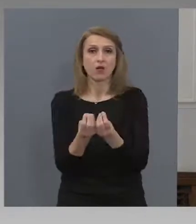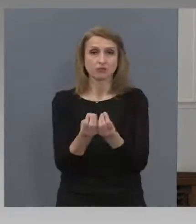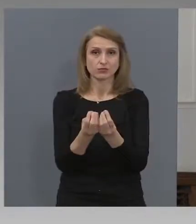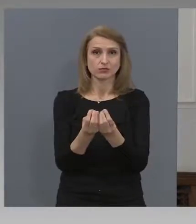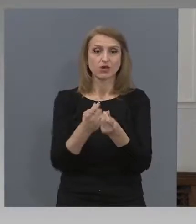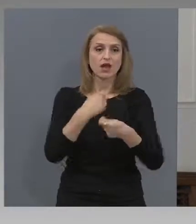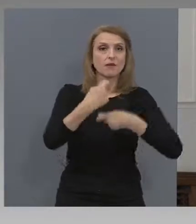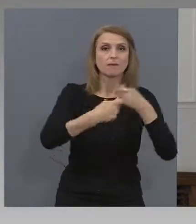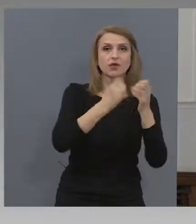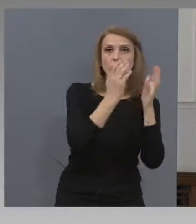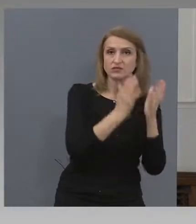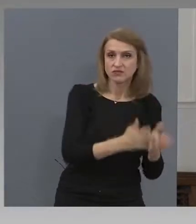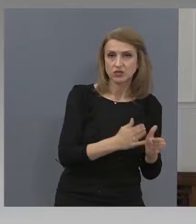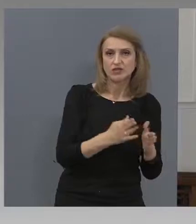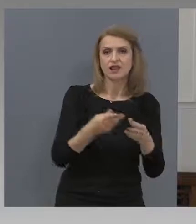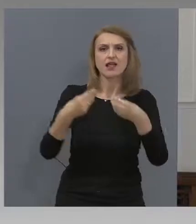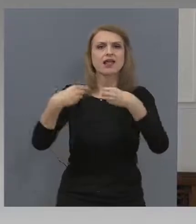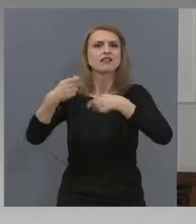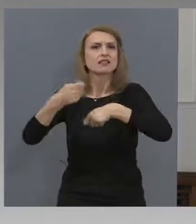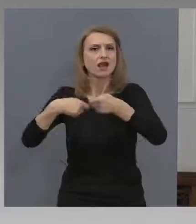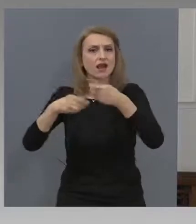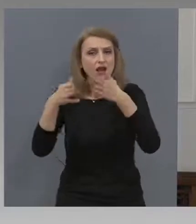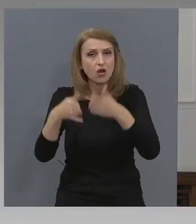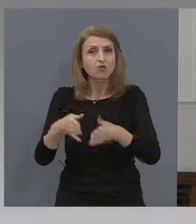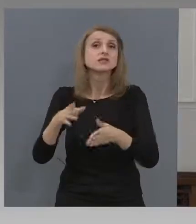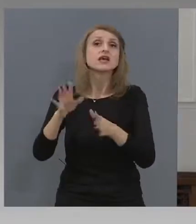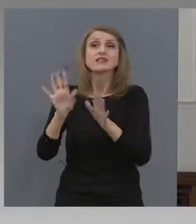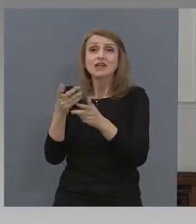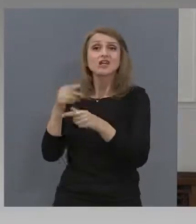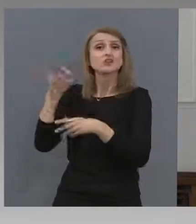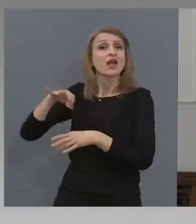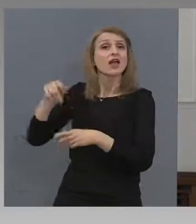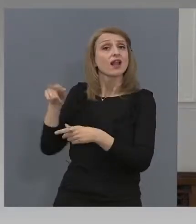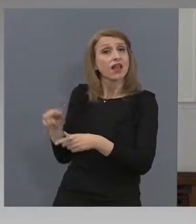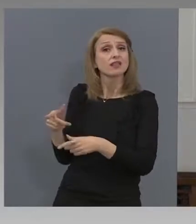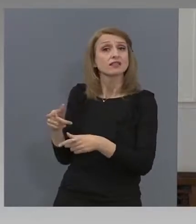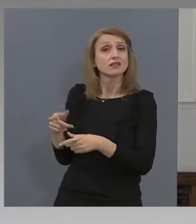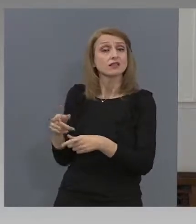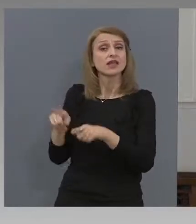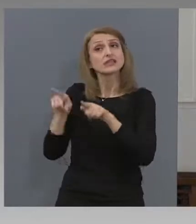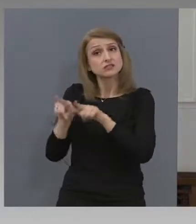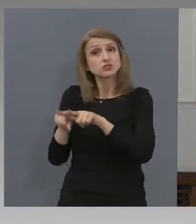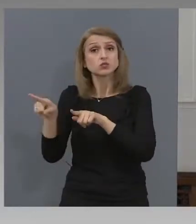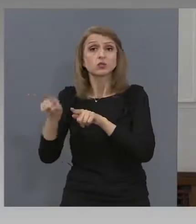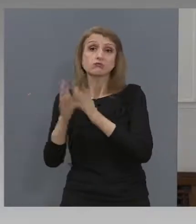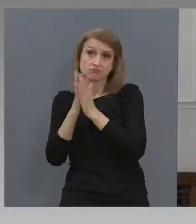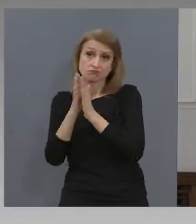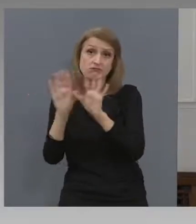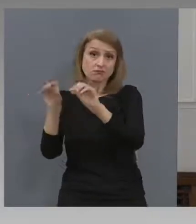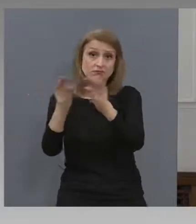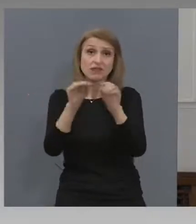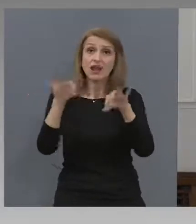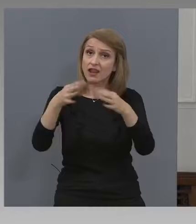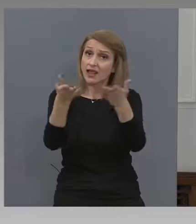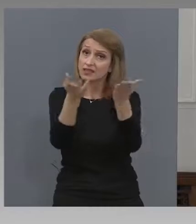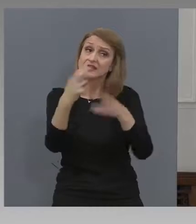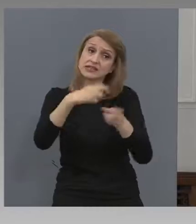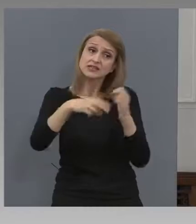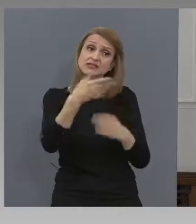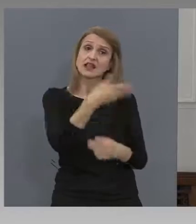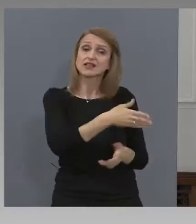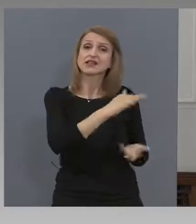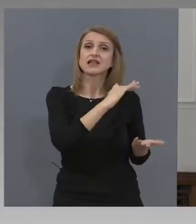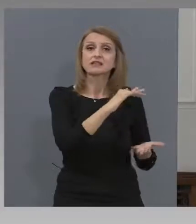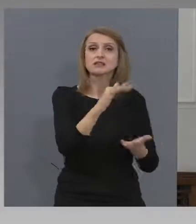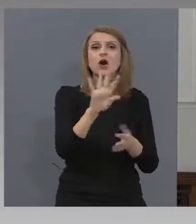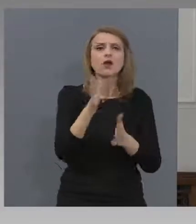Производители, търговци, а дори и клиентите бих призовал да се обръщат да търсят тези стоки, нали? Защото в края на краищата, ако те не ги купуват,